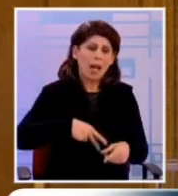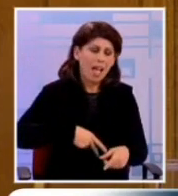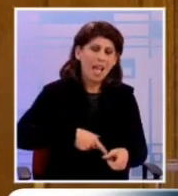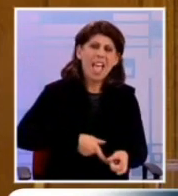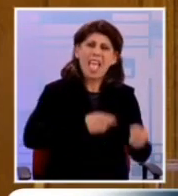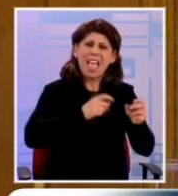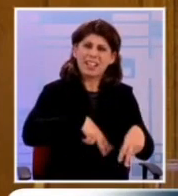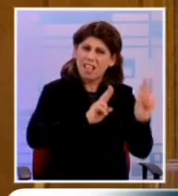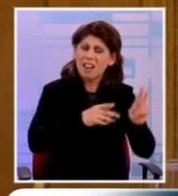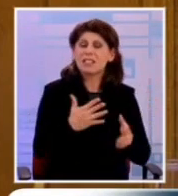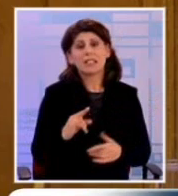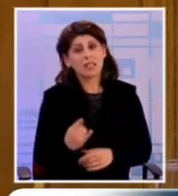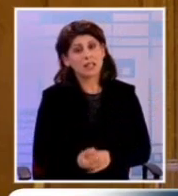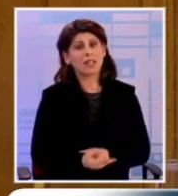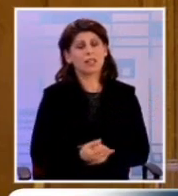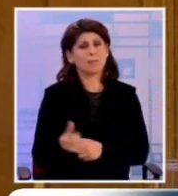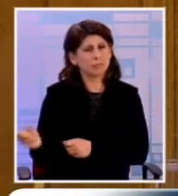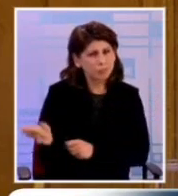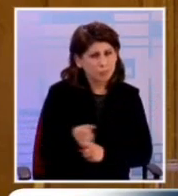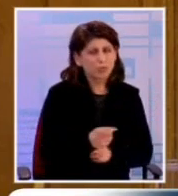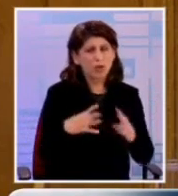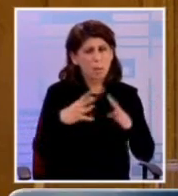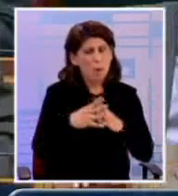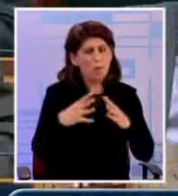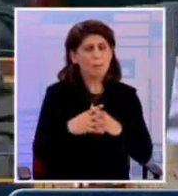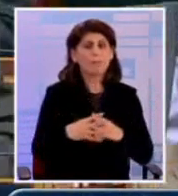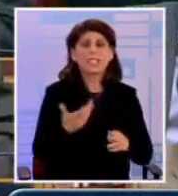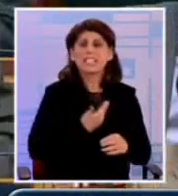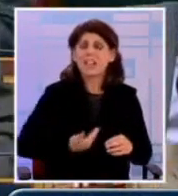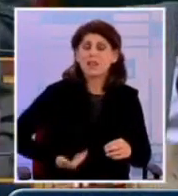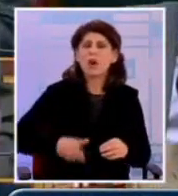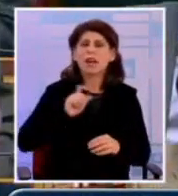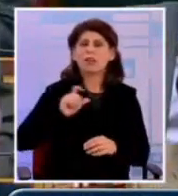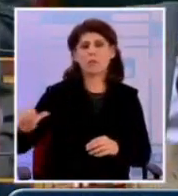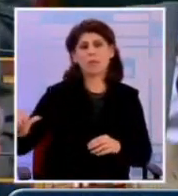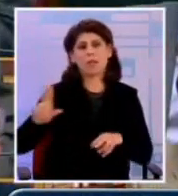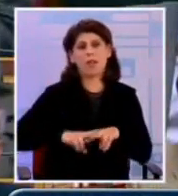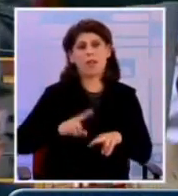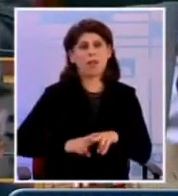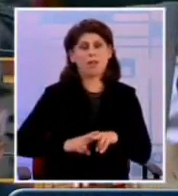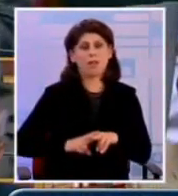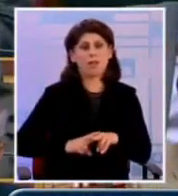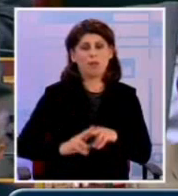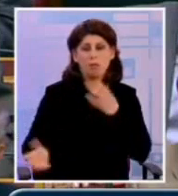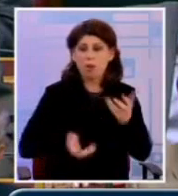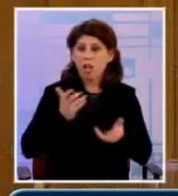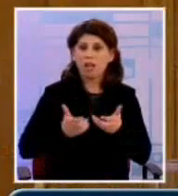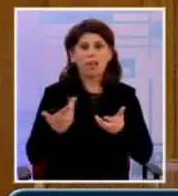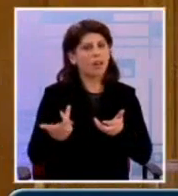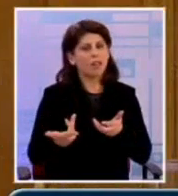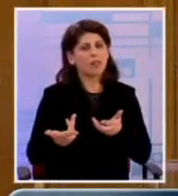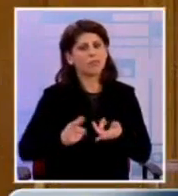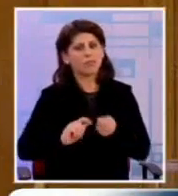στις χιλιάδες Σέρβων που εξοντώθηκαν, στα εκατομμύρια Εβραίων που έγιναν καπνός ή σαπούνι.